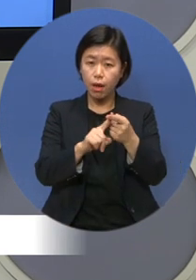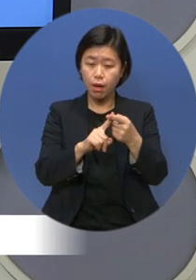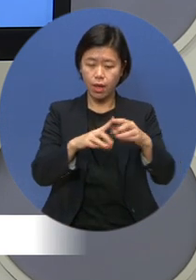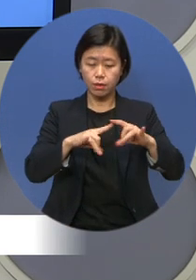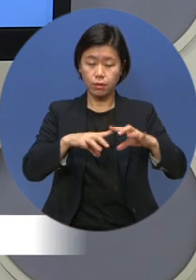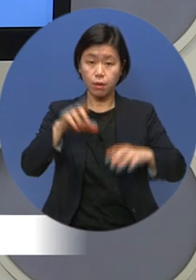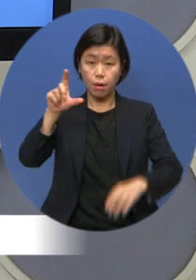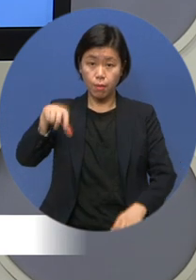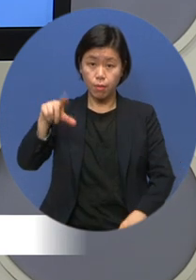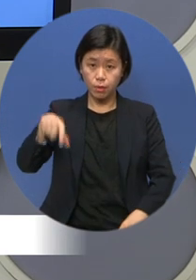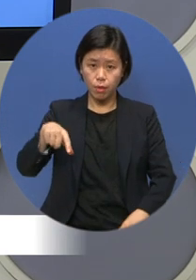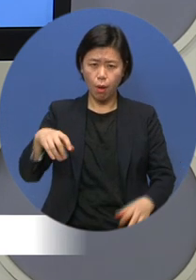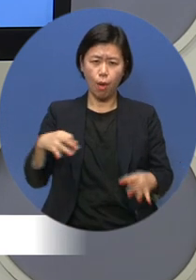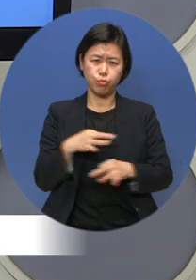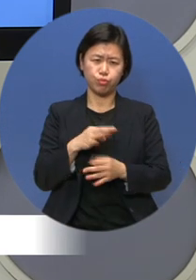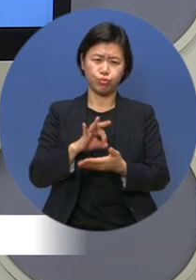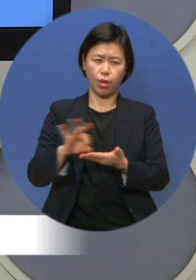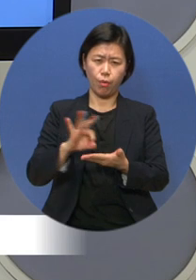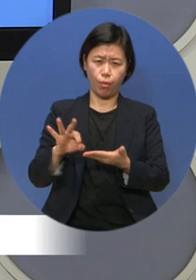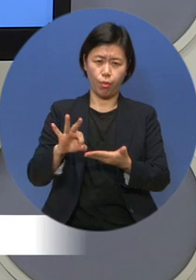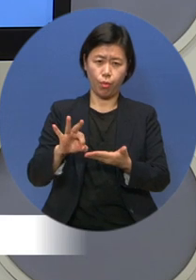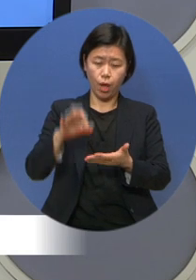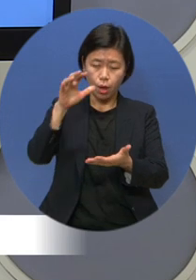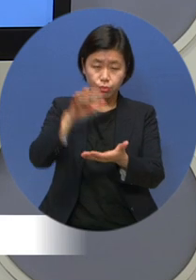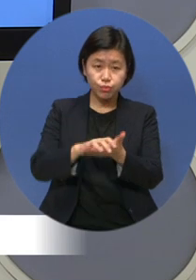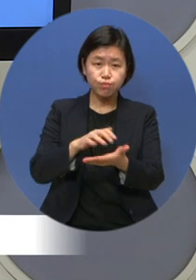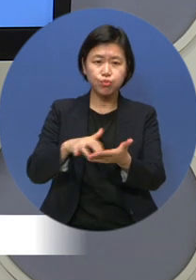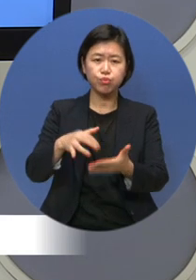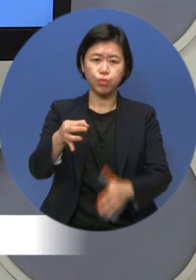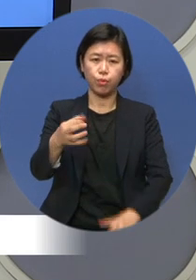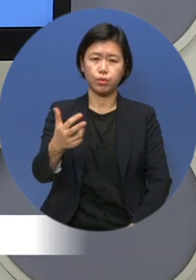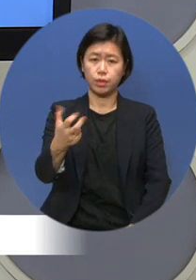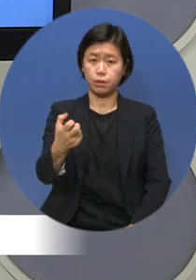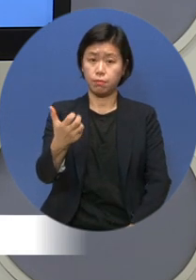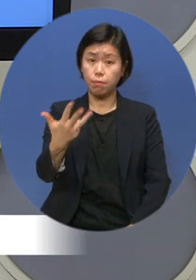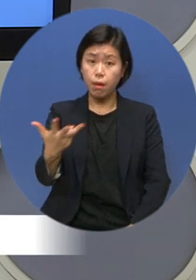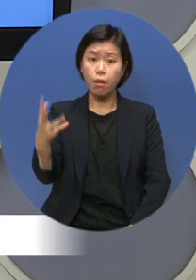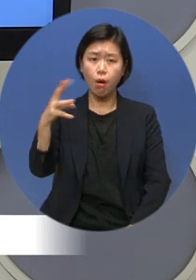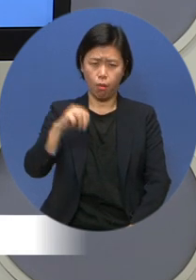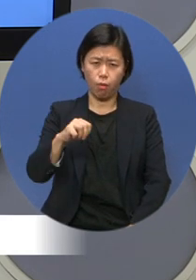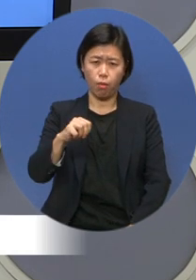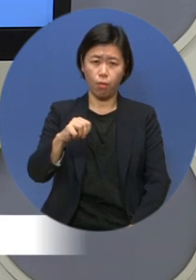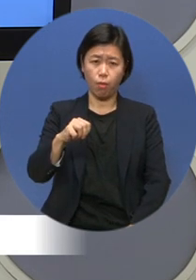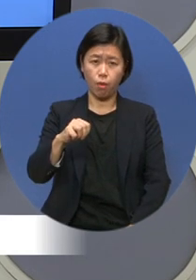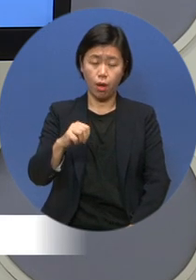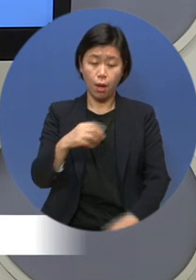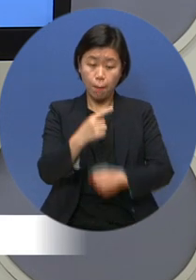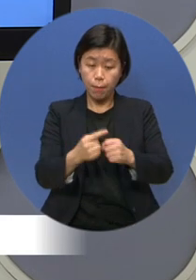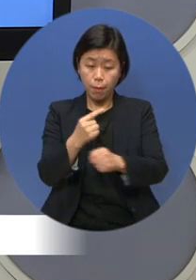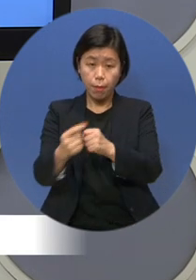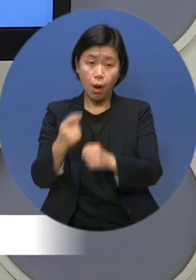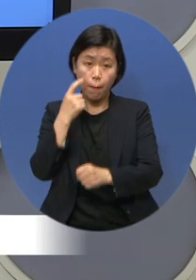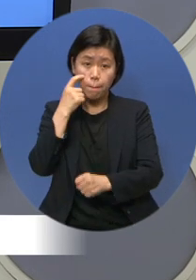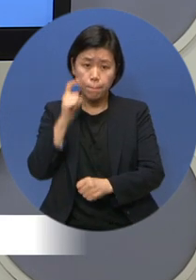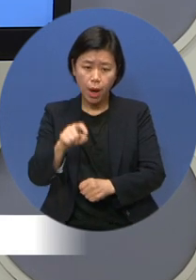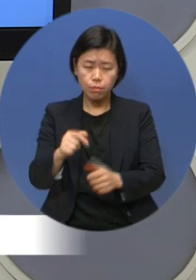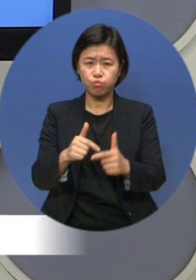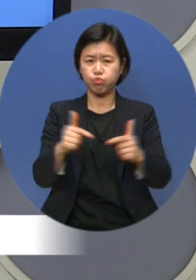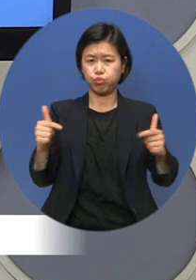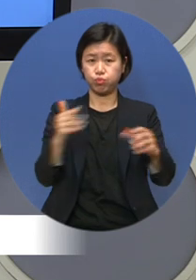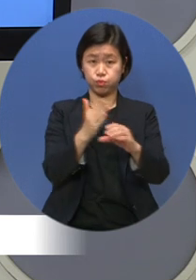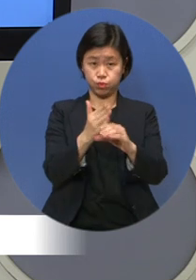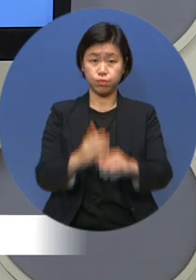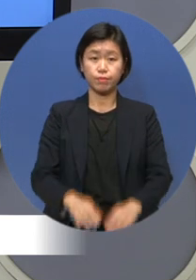약 78억 원을 달하는 등 매년 부정수급 적발 기관과 금액이 증가하고 있는 것으로 나타났습니다